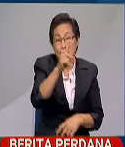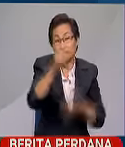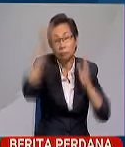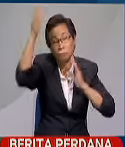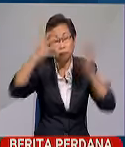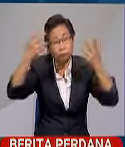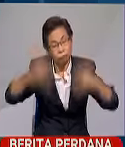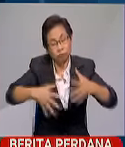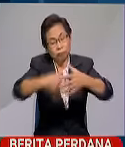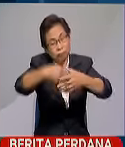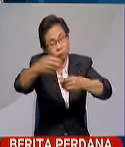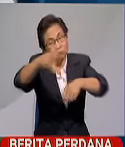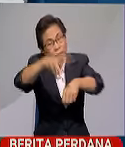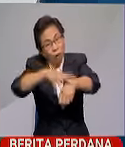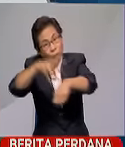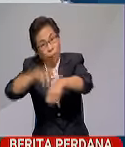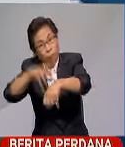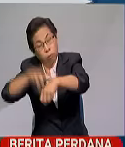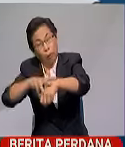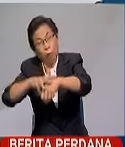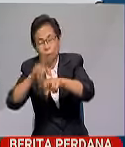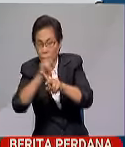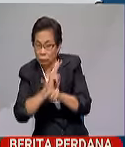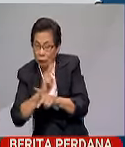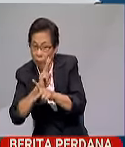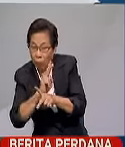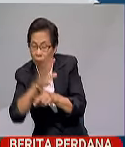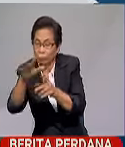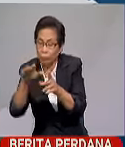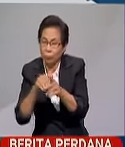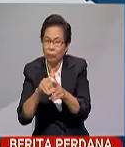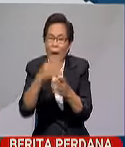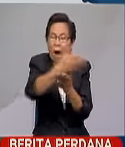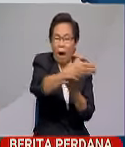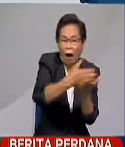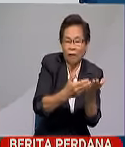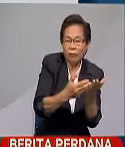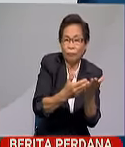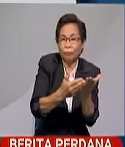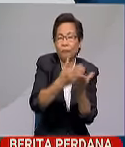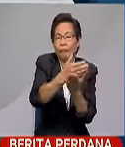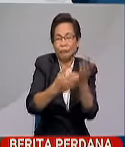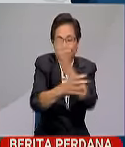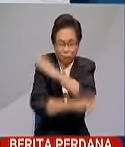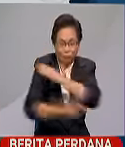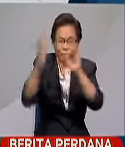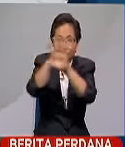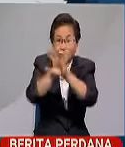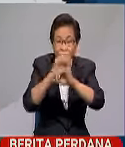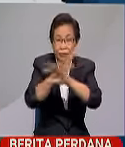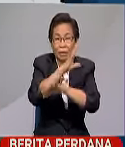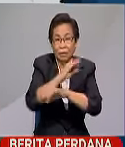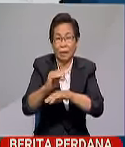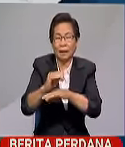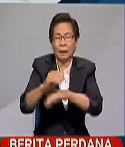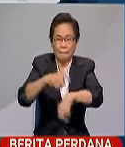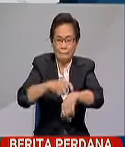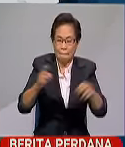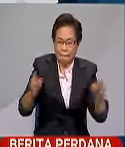telah pun mengeluarkan amaran cuaca waspada yang melibatkan sebahagian besar negeri Sarawak. Dan dalam tempoh